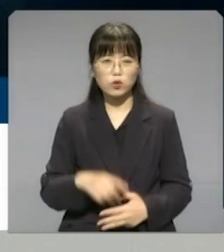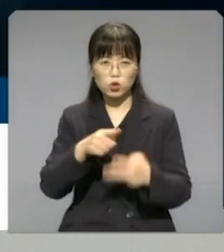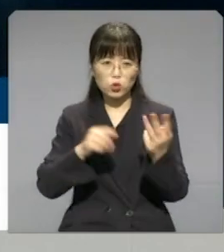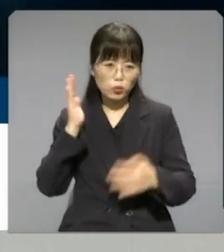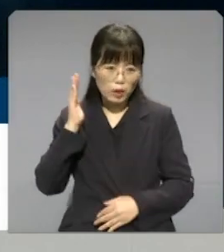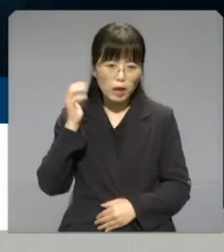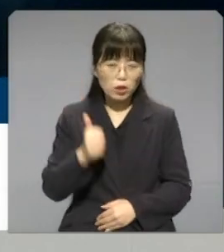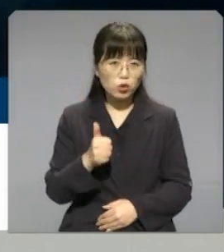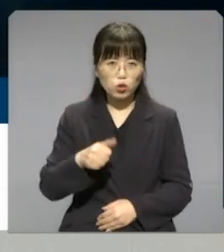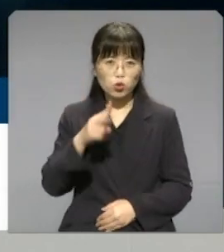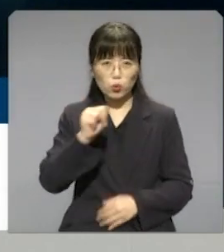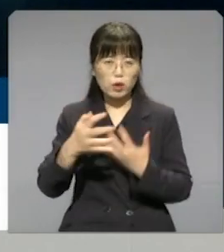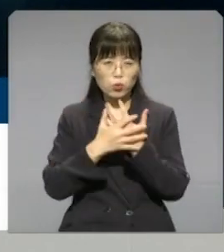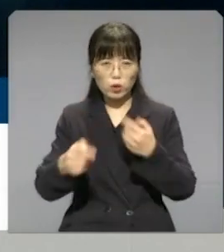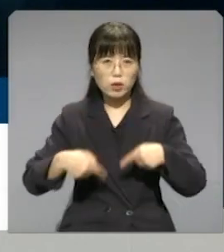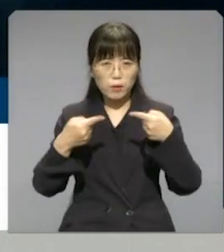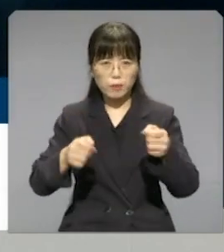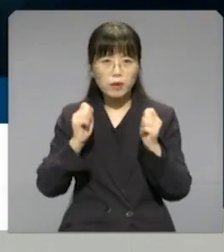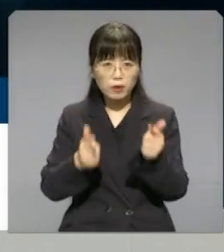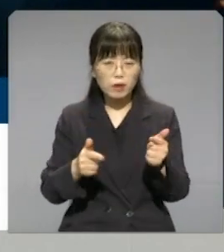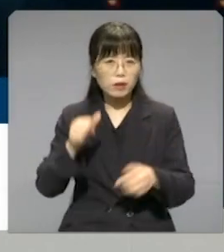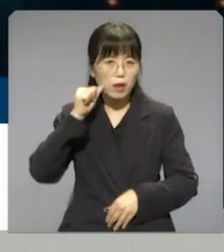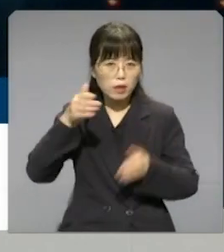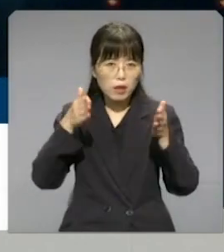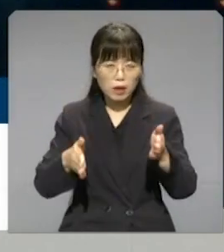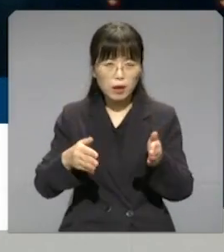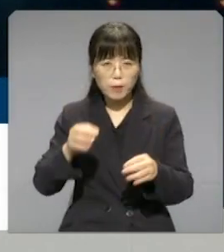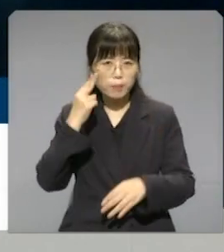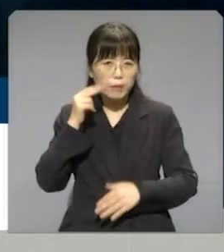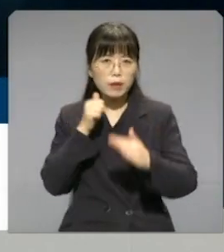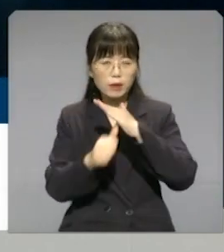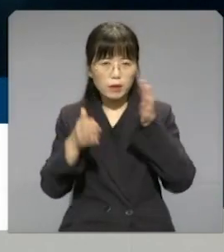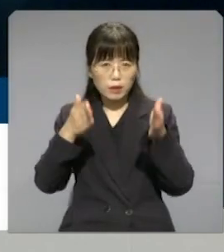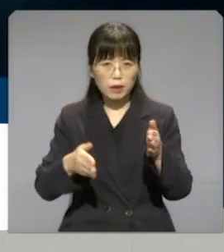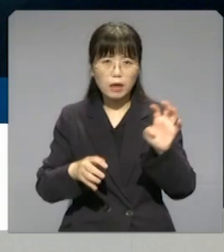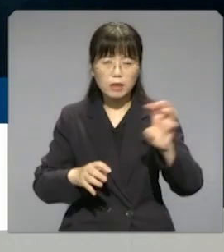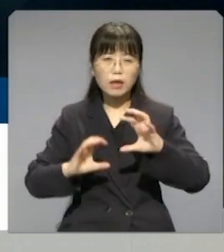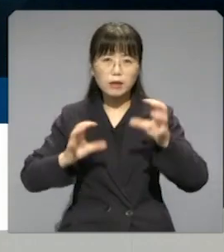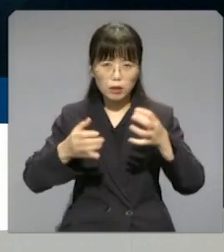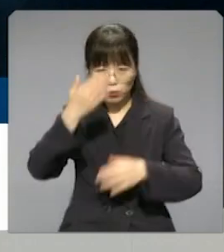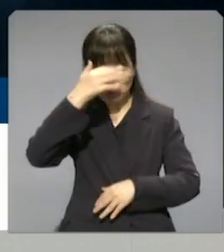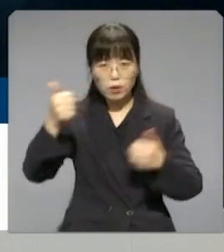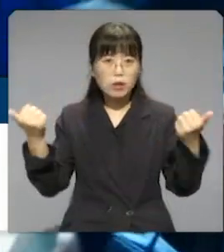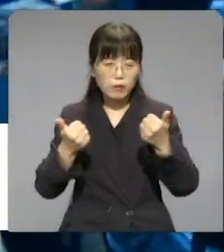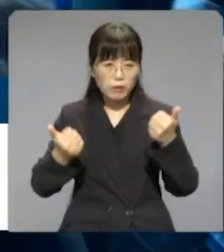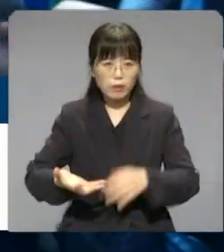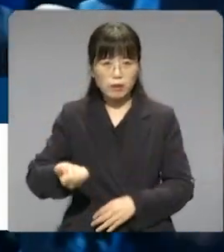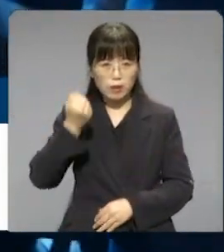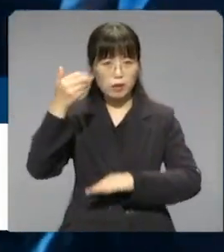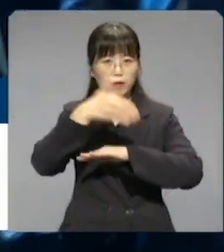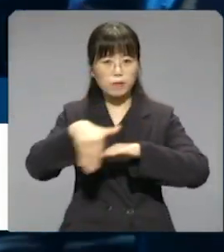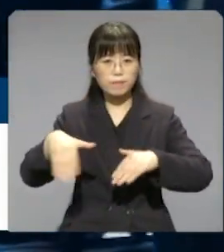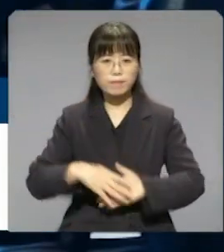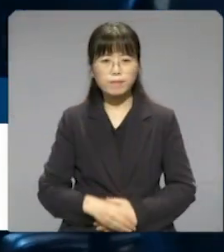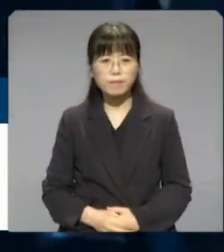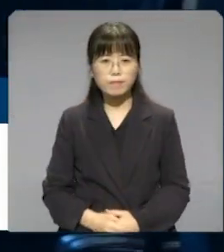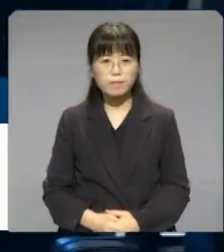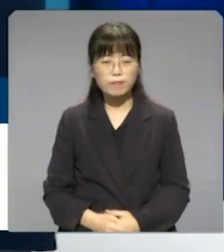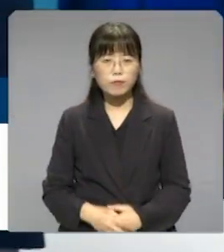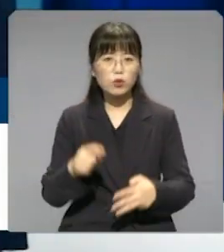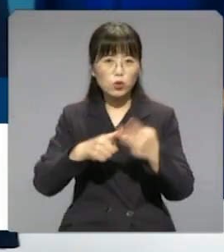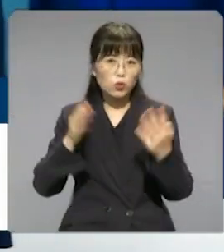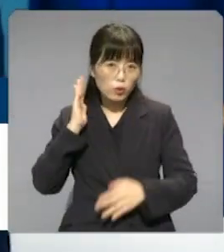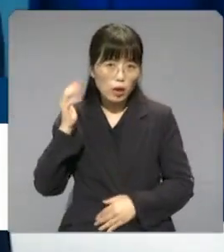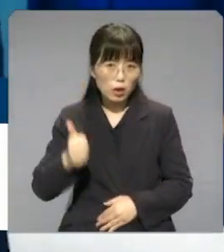윤석열 대통령이 유엔 총회 참석을 계기로 한 닷새간의 방미 기간, 40개국과 정상회담을 갖게 될 예정입니다.